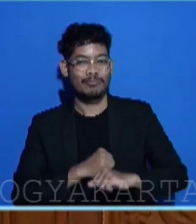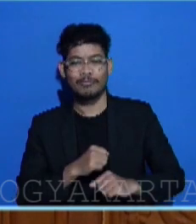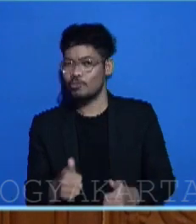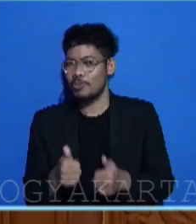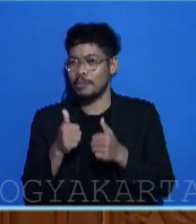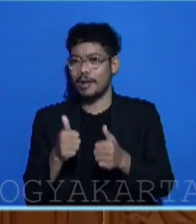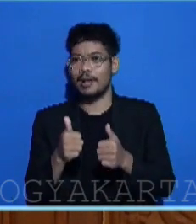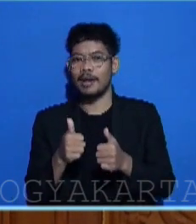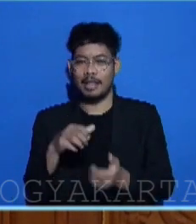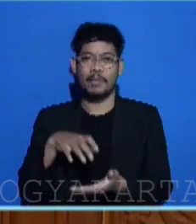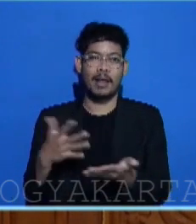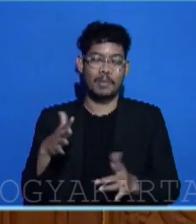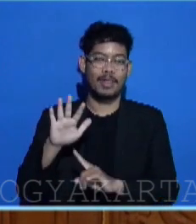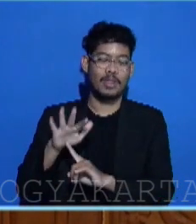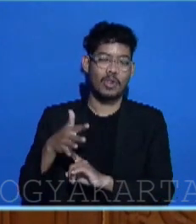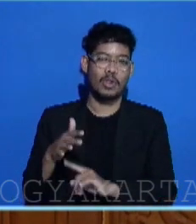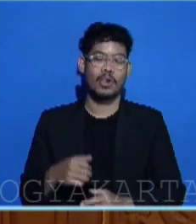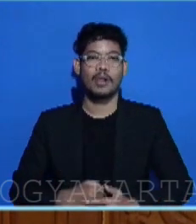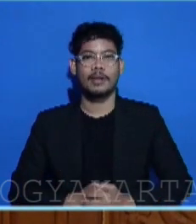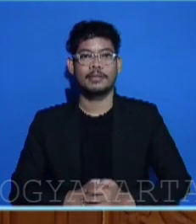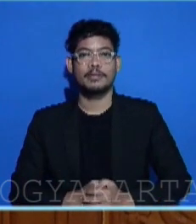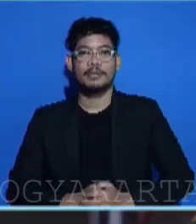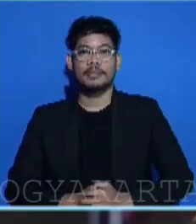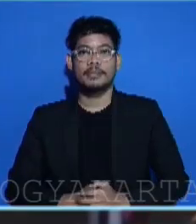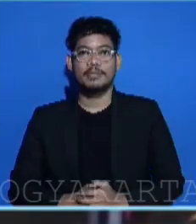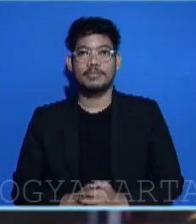girirejo lankapanewon Imogiri